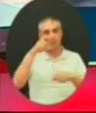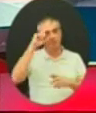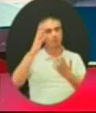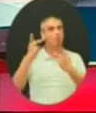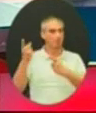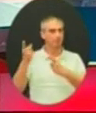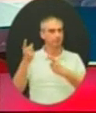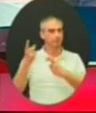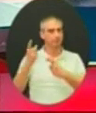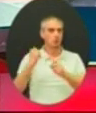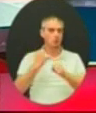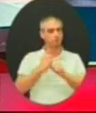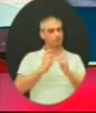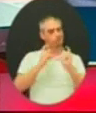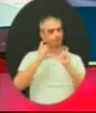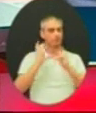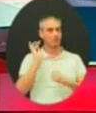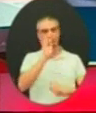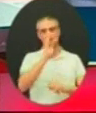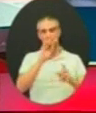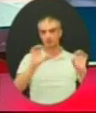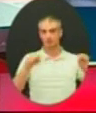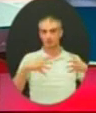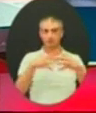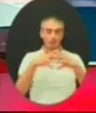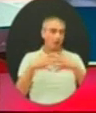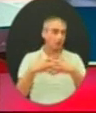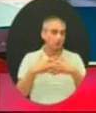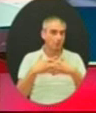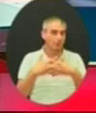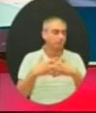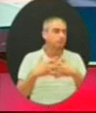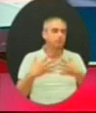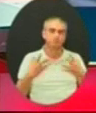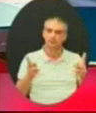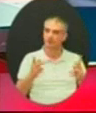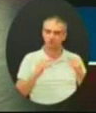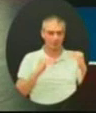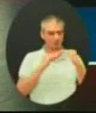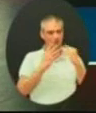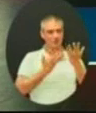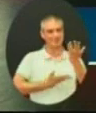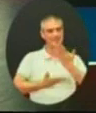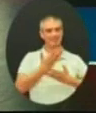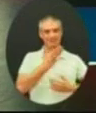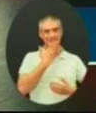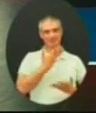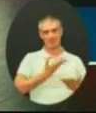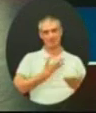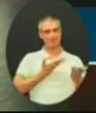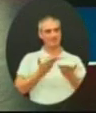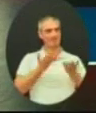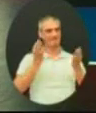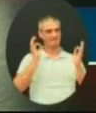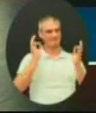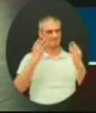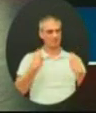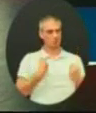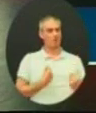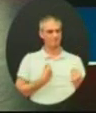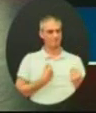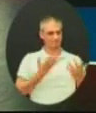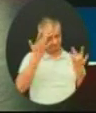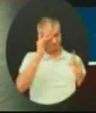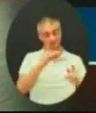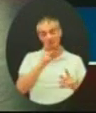מעיז, מחציף פנים קצת יותר כלפי הנשיא האמריקאי, אבל אין מה להשוות בין היחסים, בין היחס שישראל כרגע מקבלת, לבין